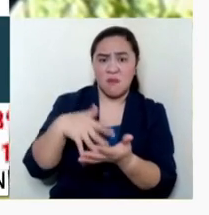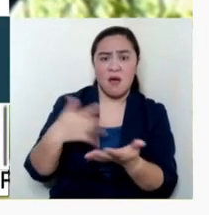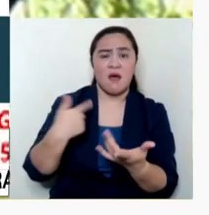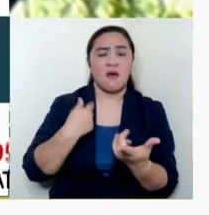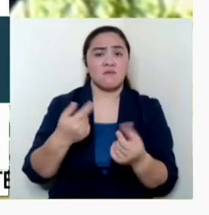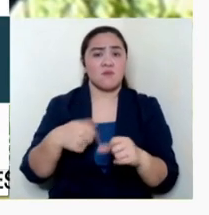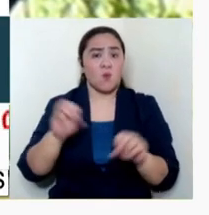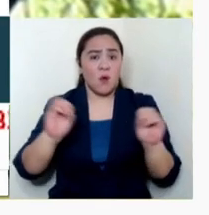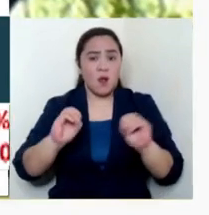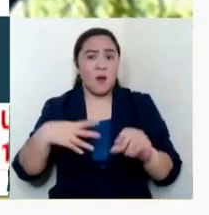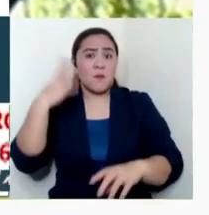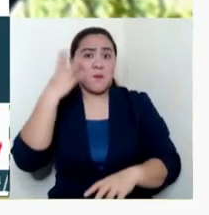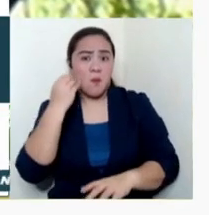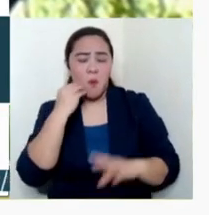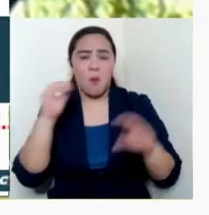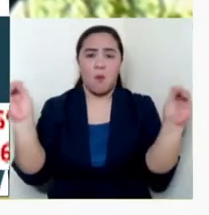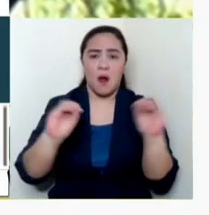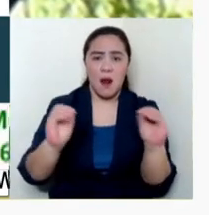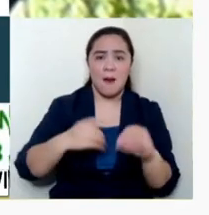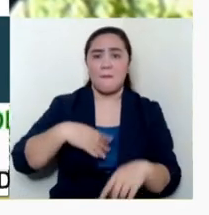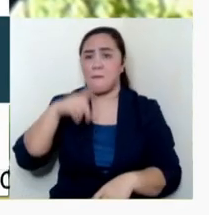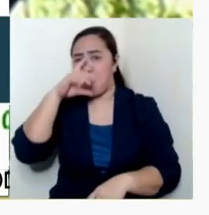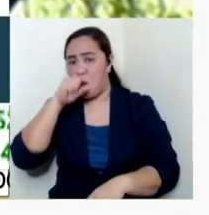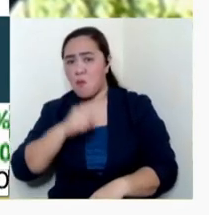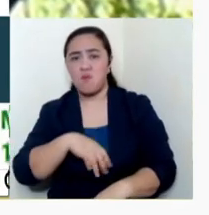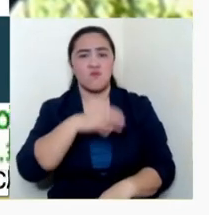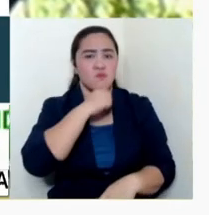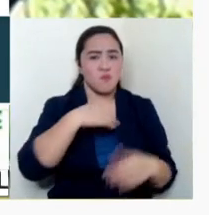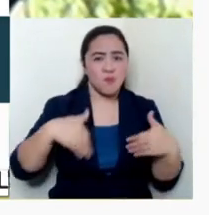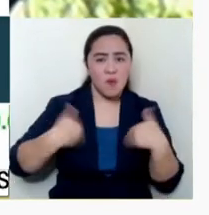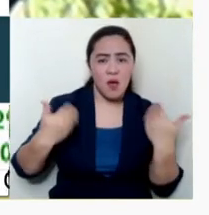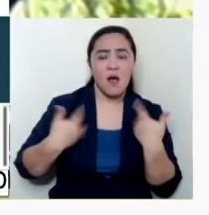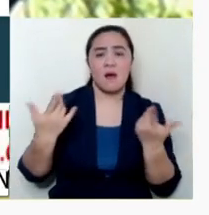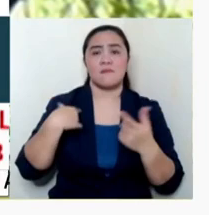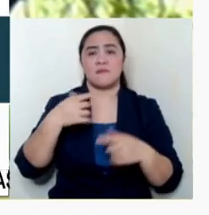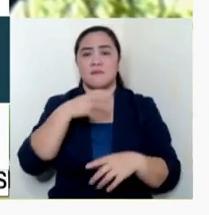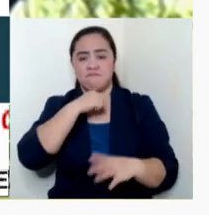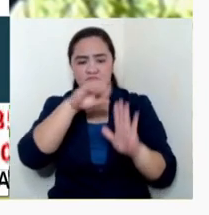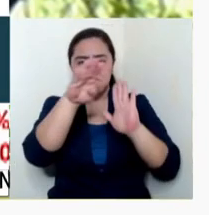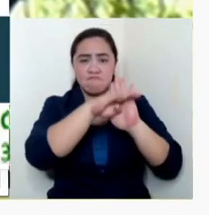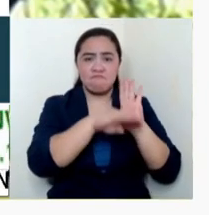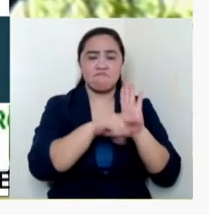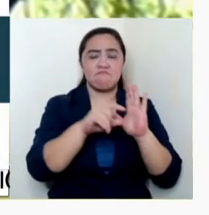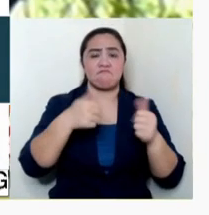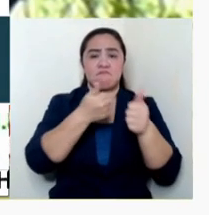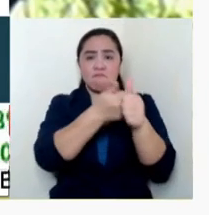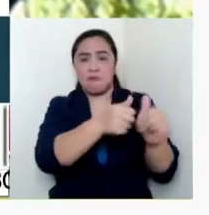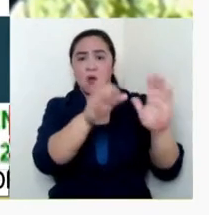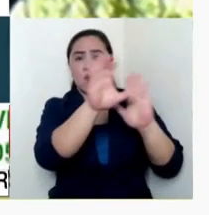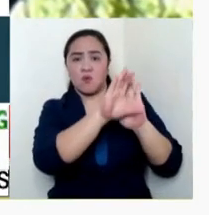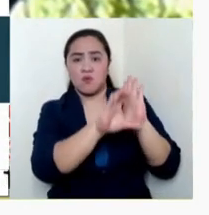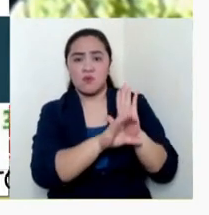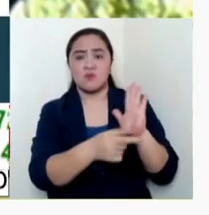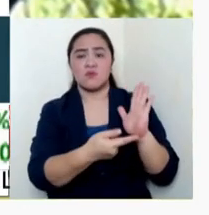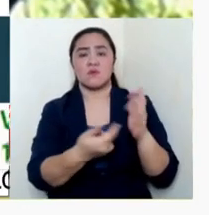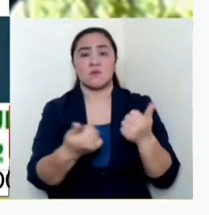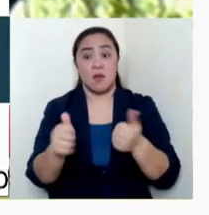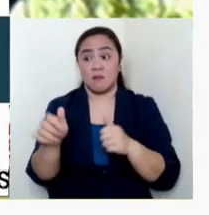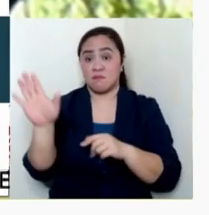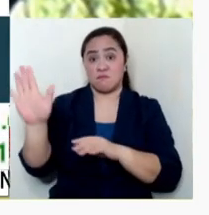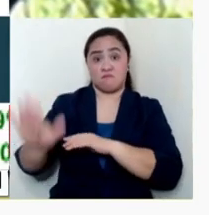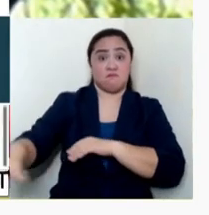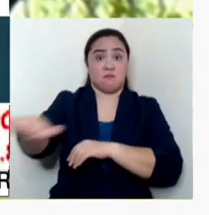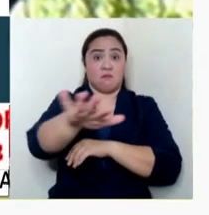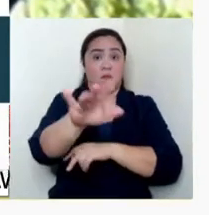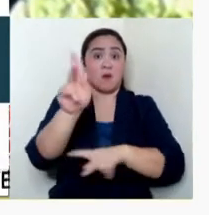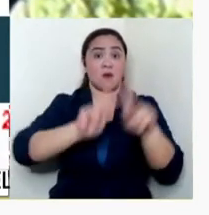may karanasan man o hindi, bata man o matanda, basta qualified by age under the Constitution. And let the voters decide whom